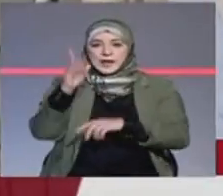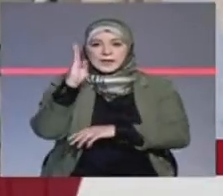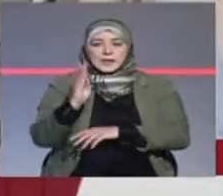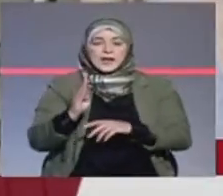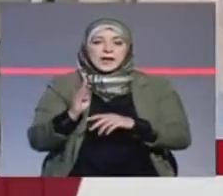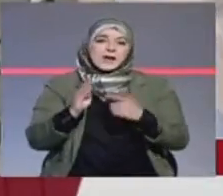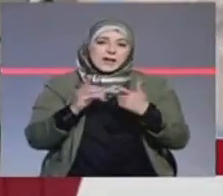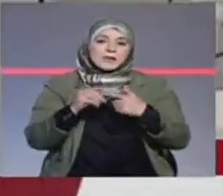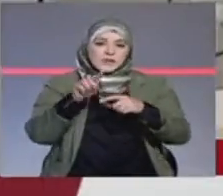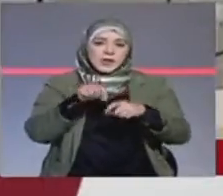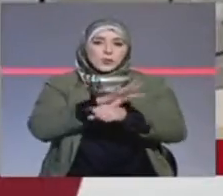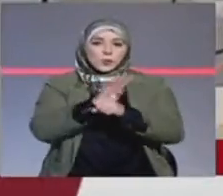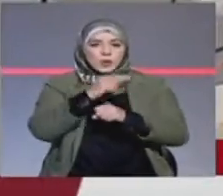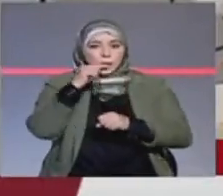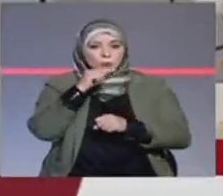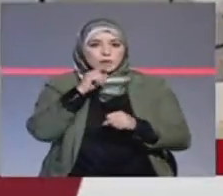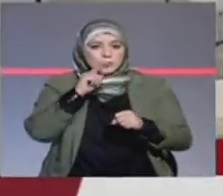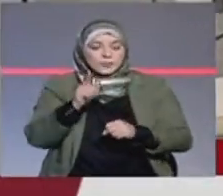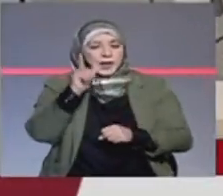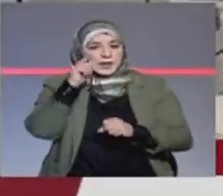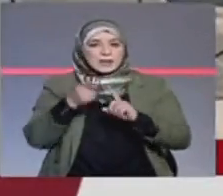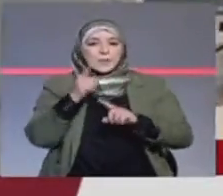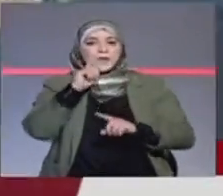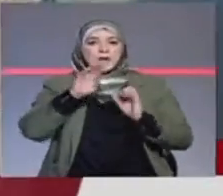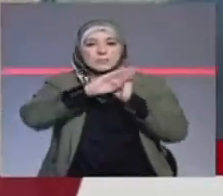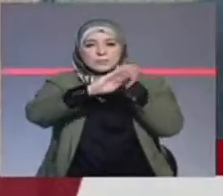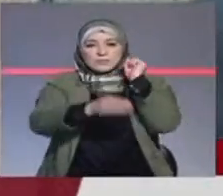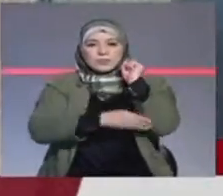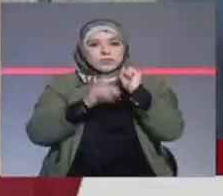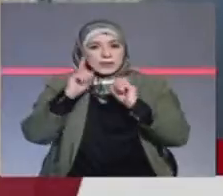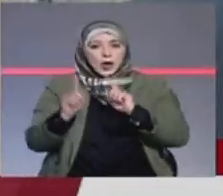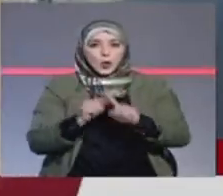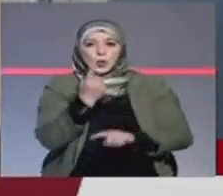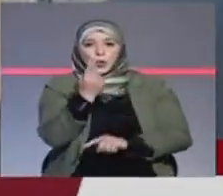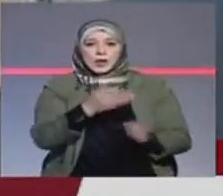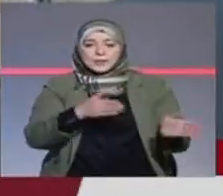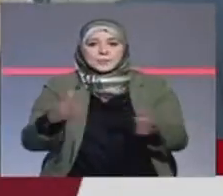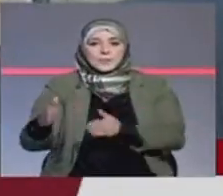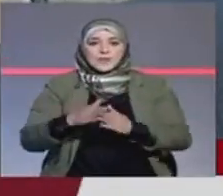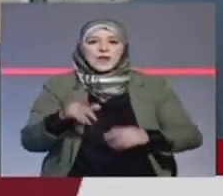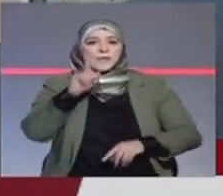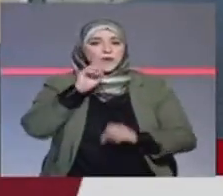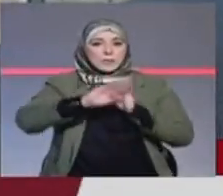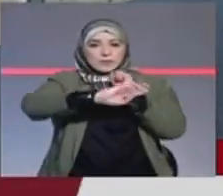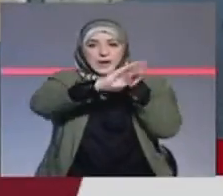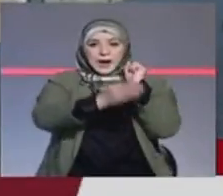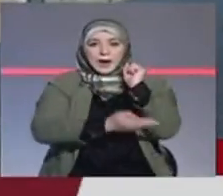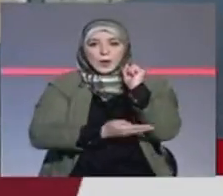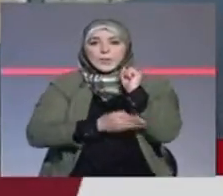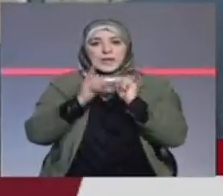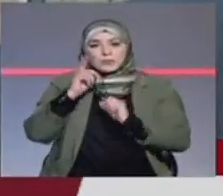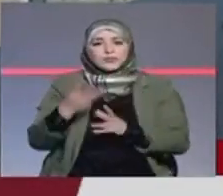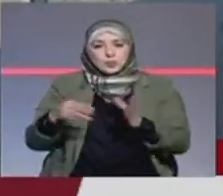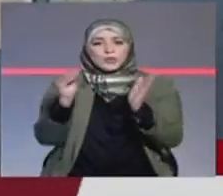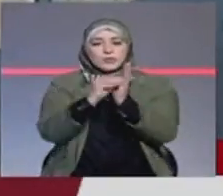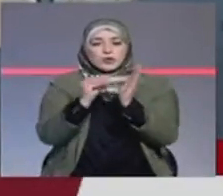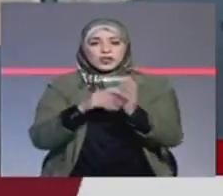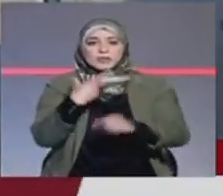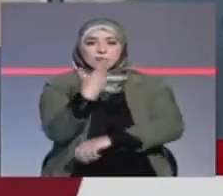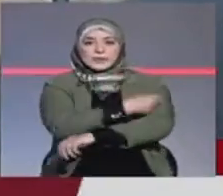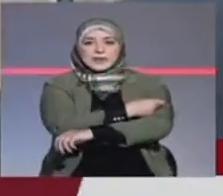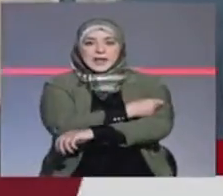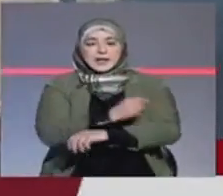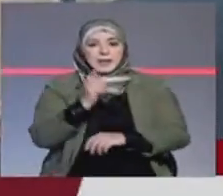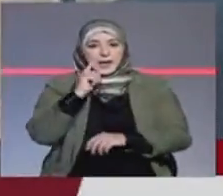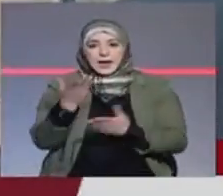الموبوءة ليتم إدراجهن ضمن الأولويات. بالنسبة للنساء الحوامل مدرجين في التلقيح أبارتير على